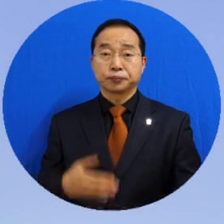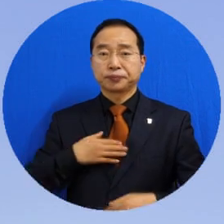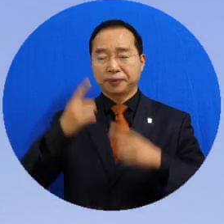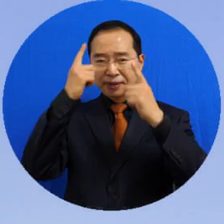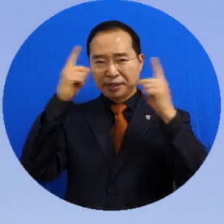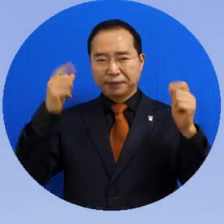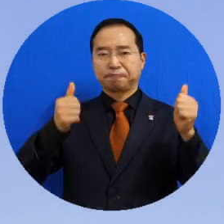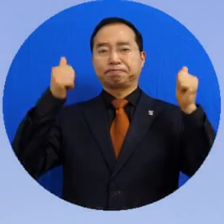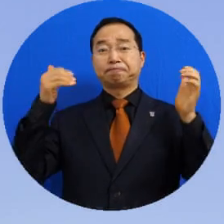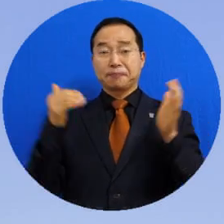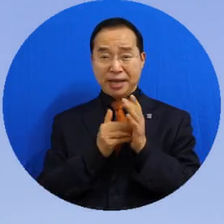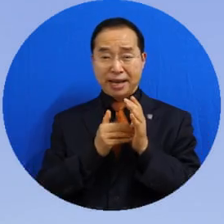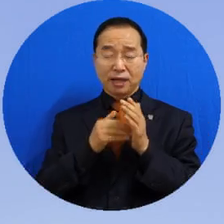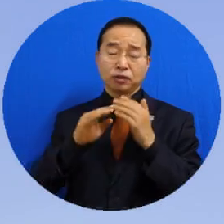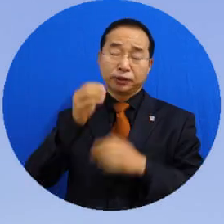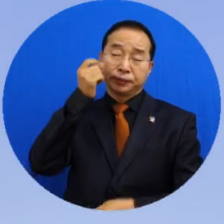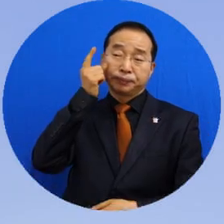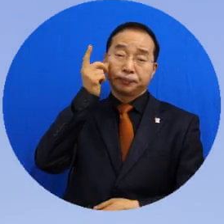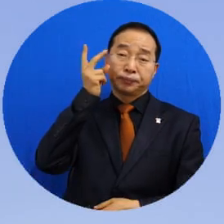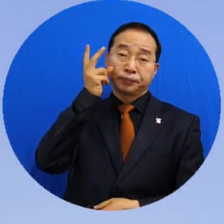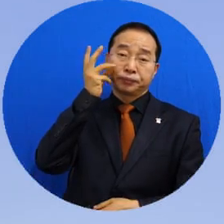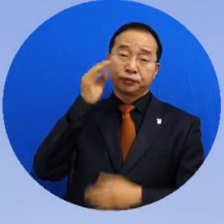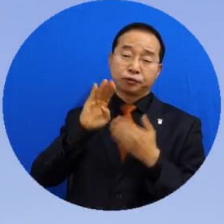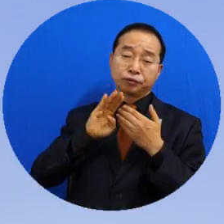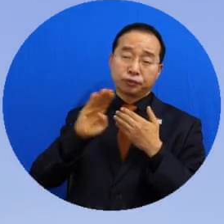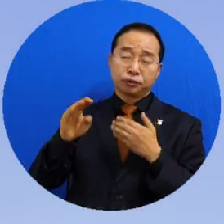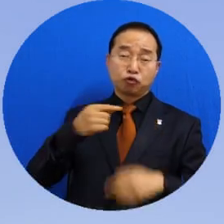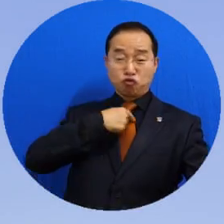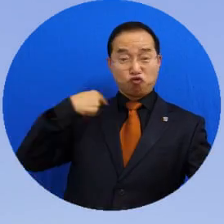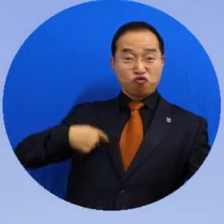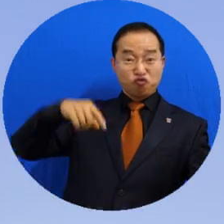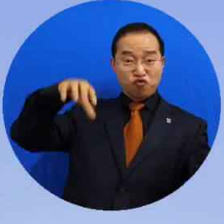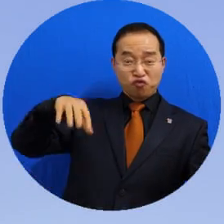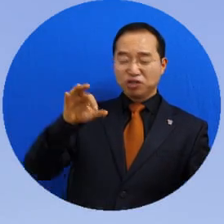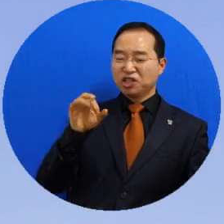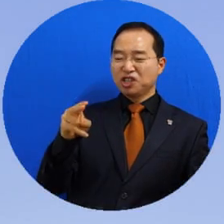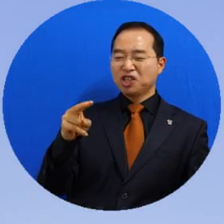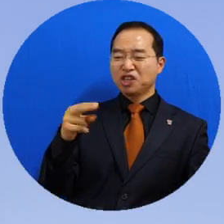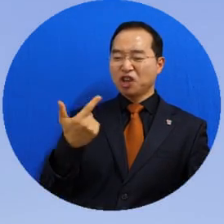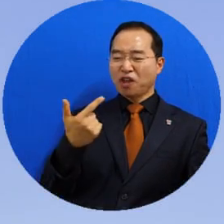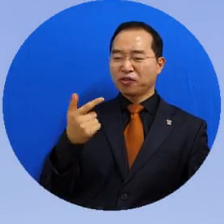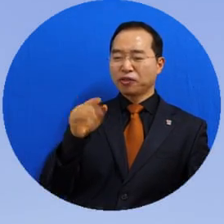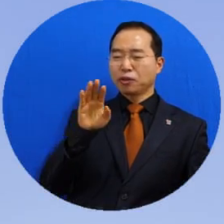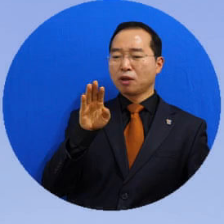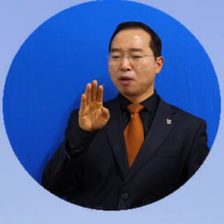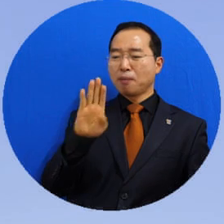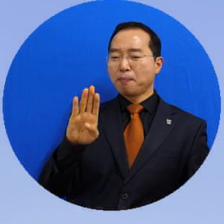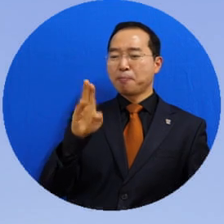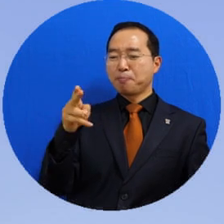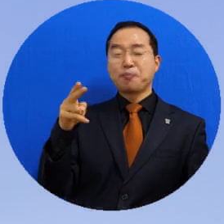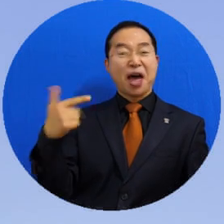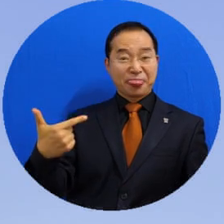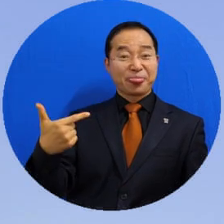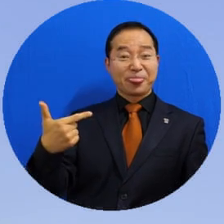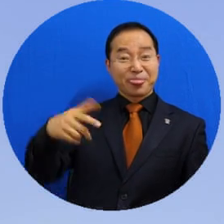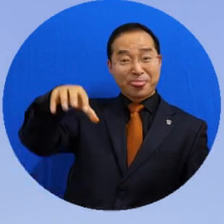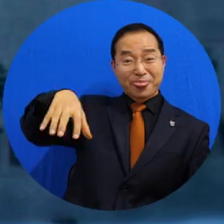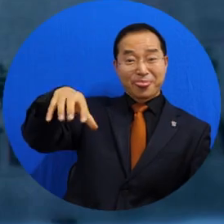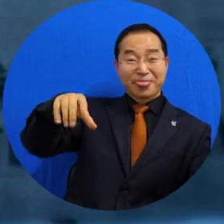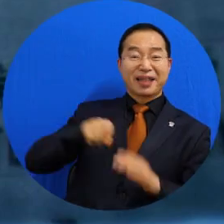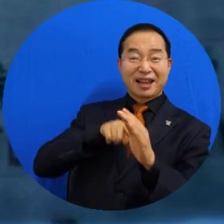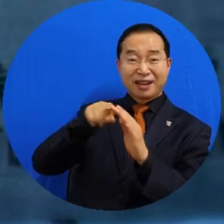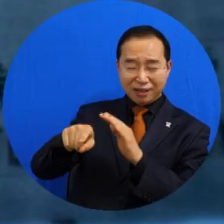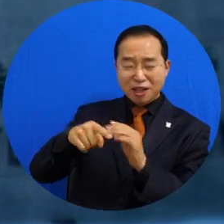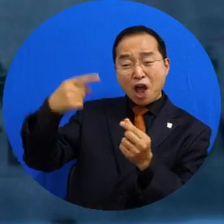제가 대학을 졸업하고 나서 몇 개월 뒤에 연변에 가게 됐어요. 예, 저는 사실 첫 번째 직장을